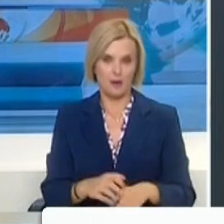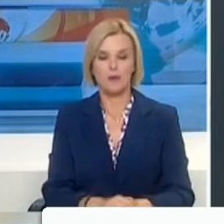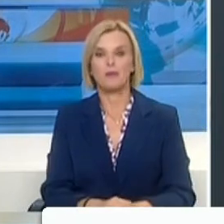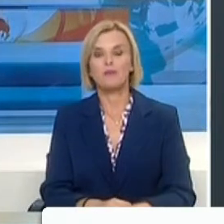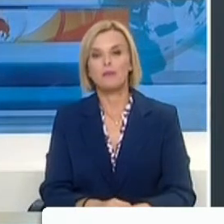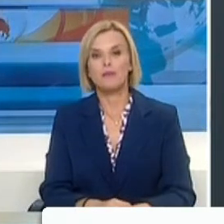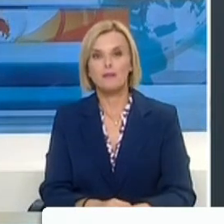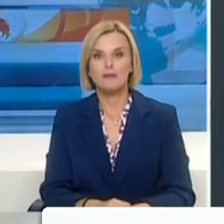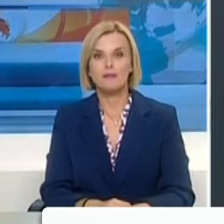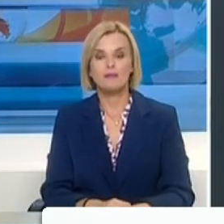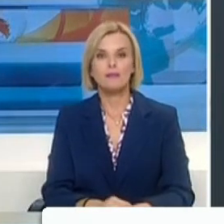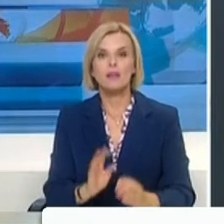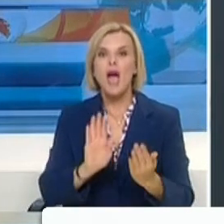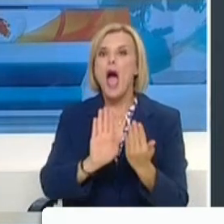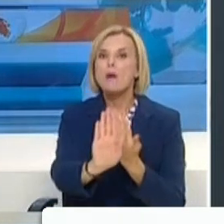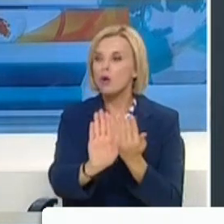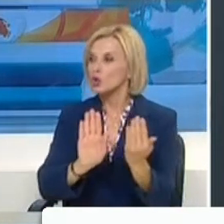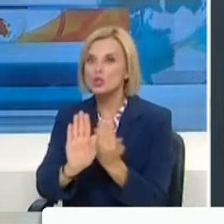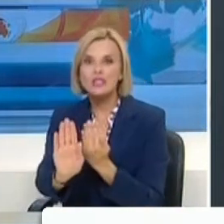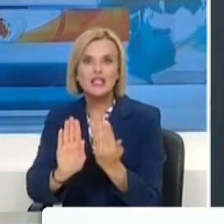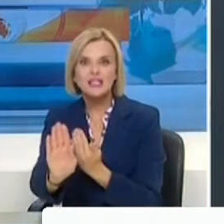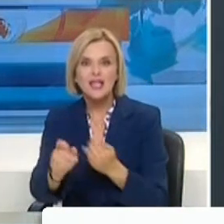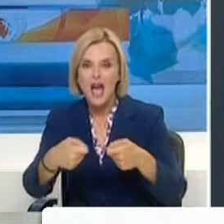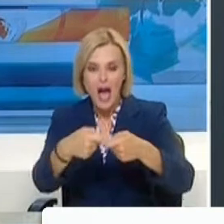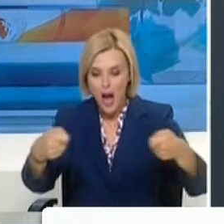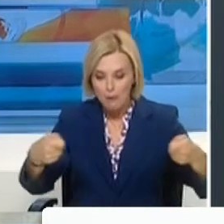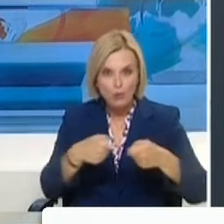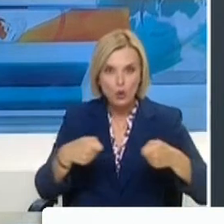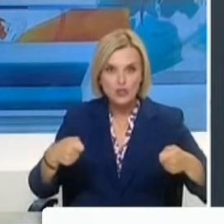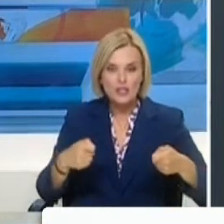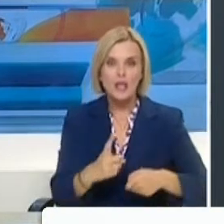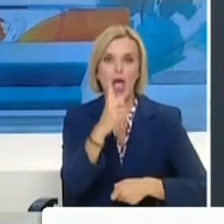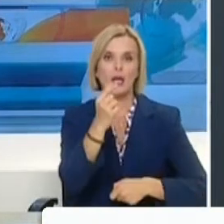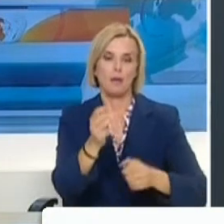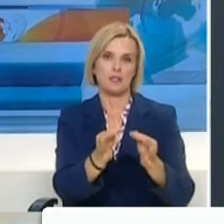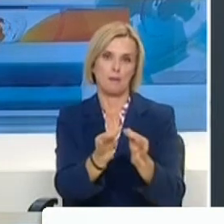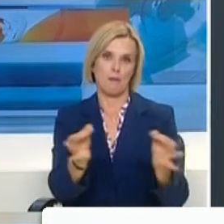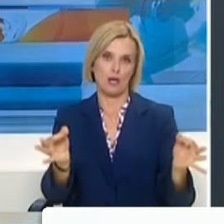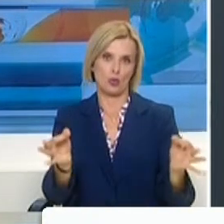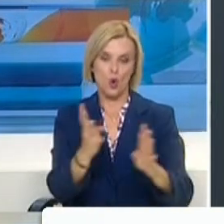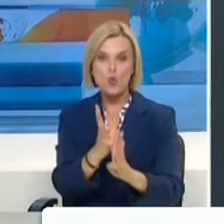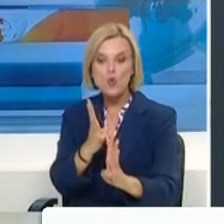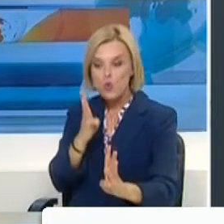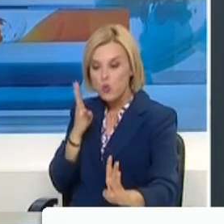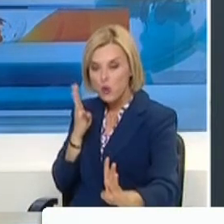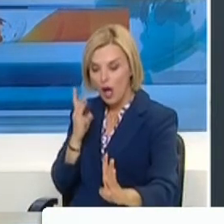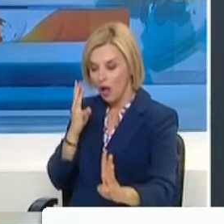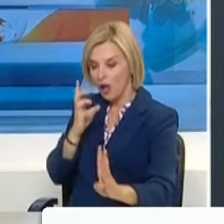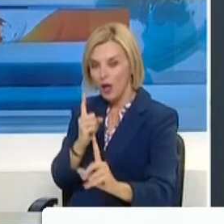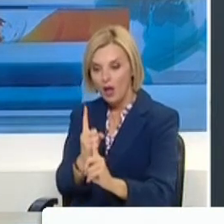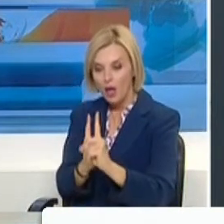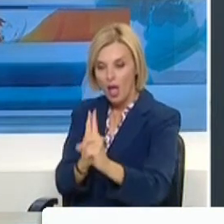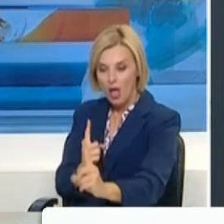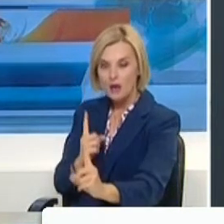ελάχιστη απόσταση μεταξύ των πελατών που περιμένουν να εξυπηρετηθούν ορίζεται στο 1,5 μέτρο, ενώ υπάρχει ισχυρή σύσταση για